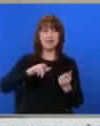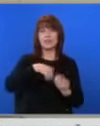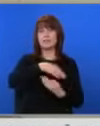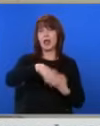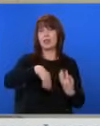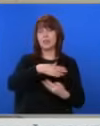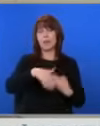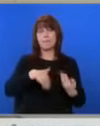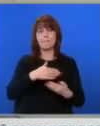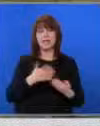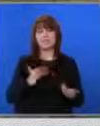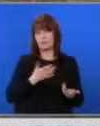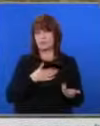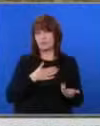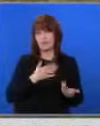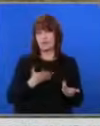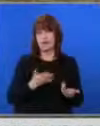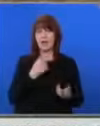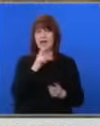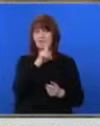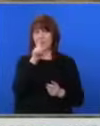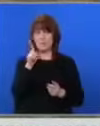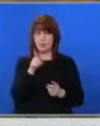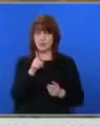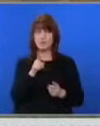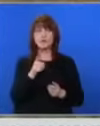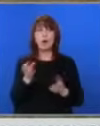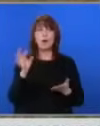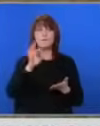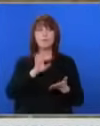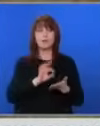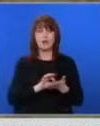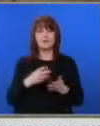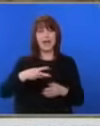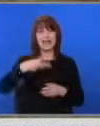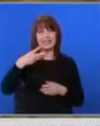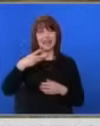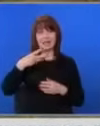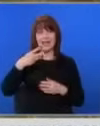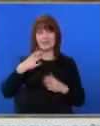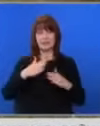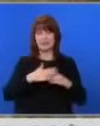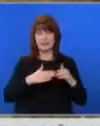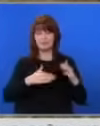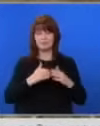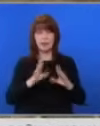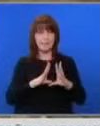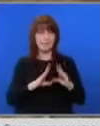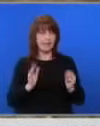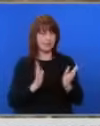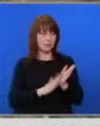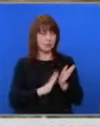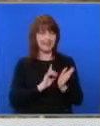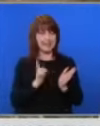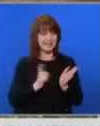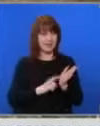някой със собственост. Във въпросния парцел попада и тази масивна триетажна сграда, която е изградена без документи,